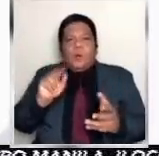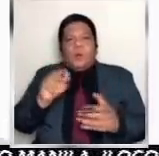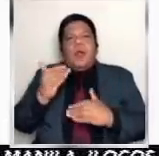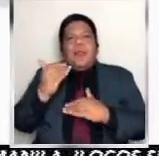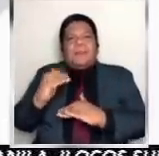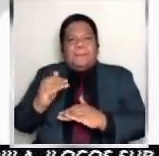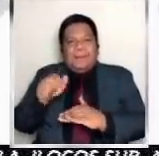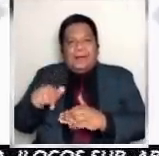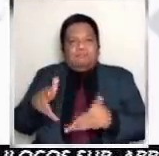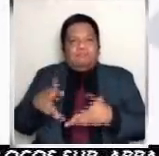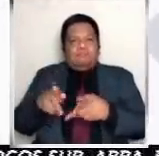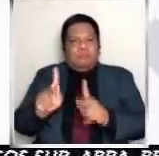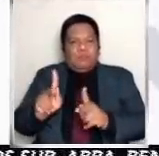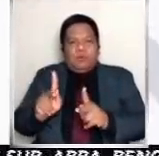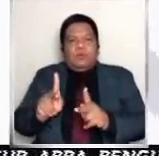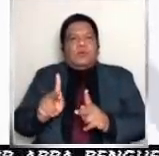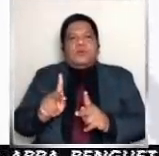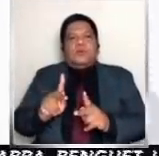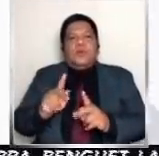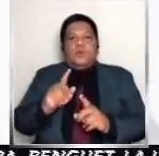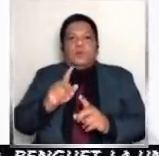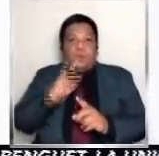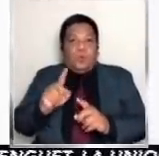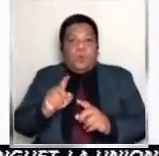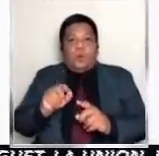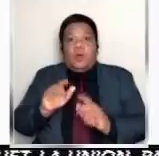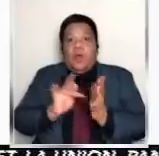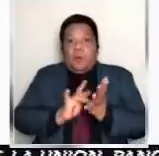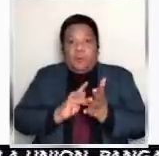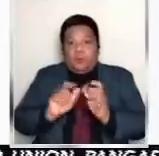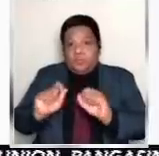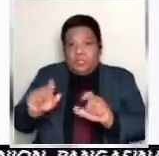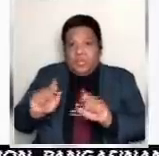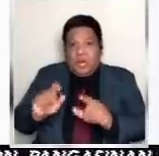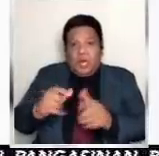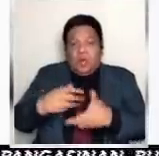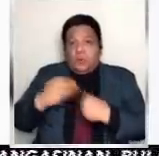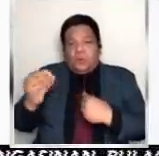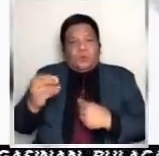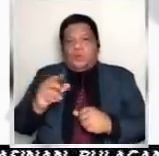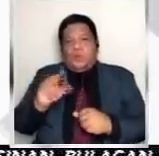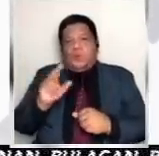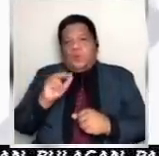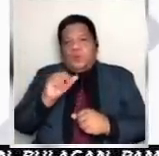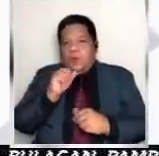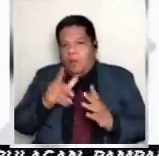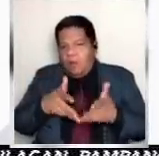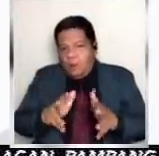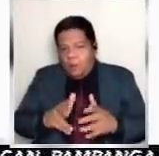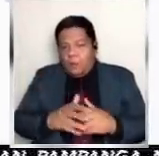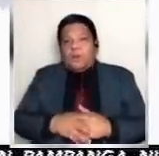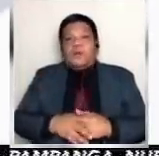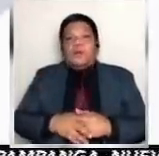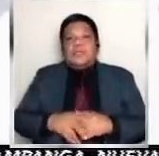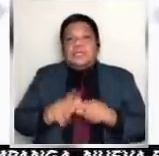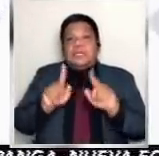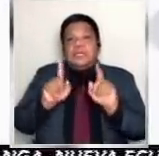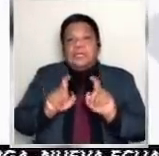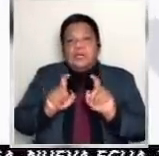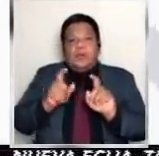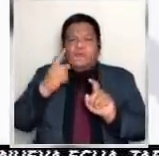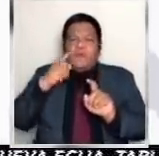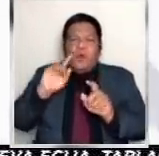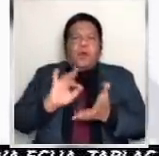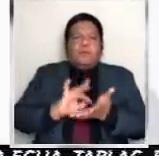definitely hindi maaaring ibenta ang gamot sa labas, outside of those patients. Ang mga trials are for treatment, no, for management